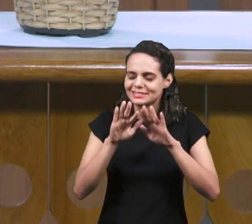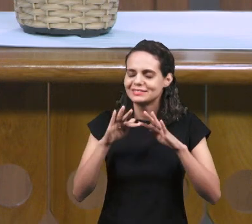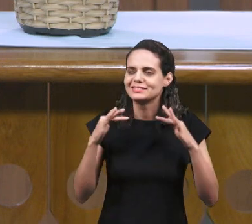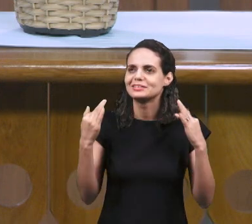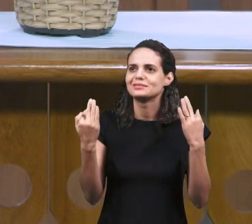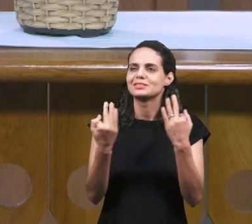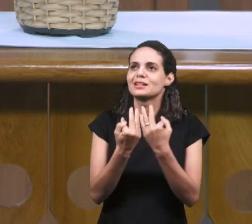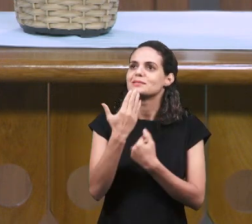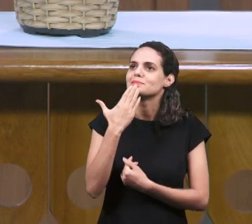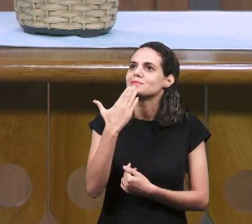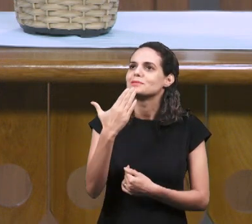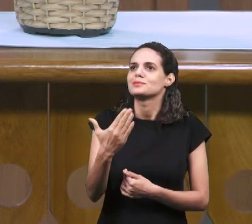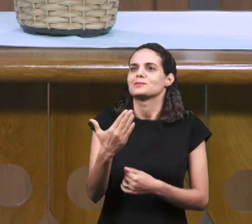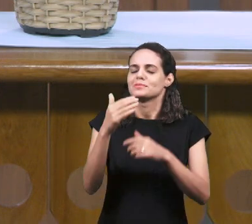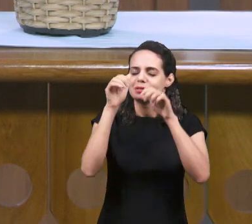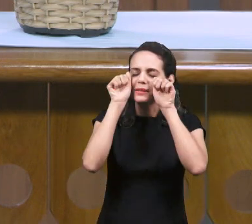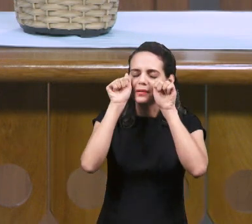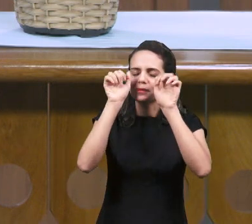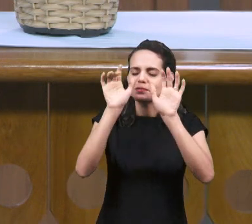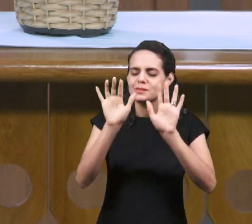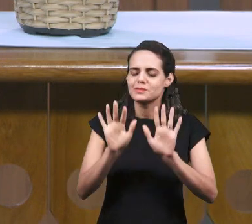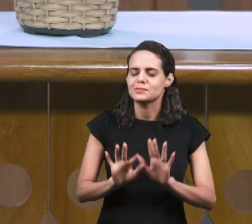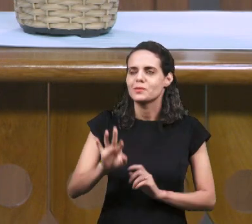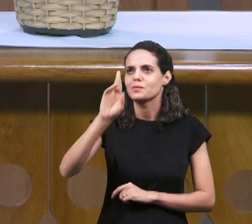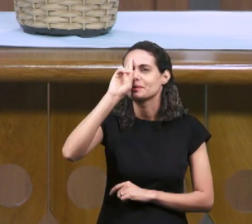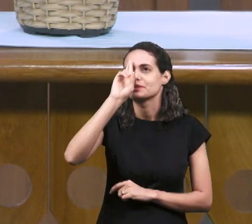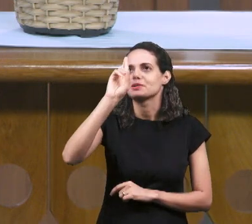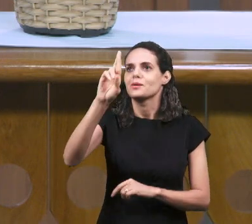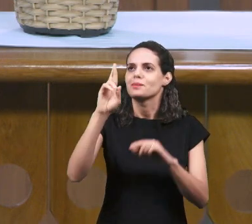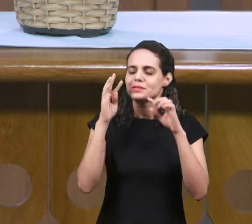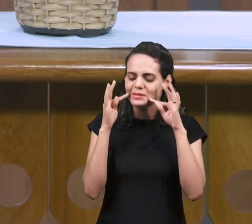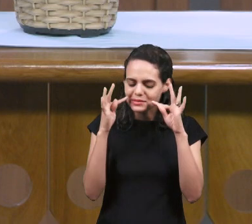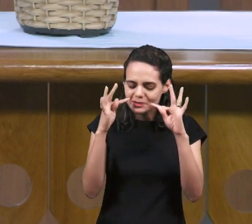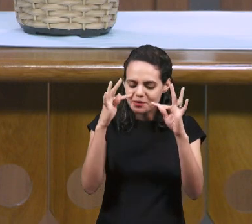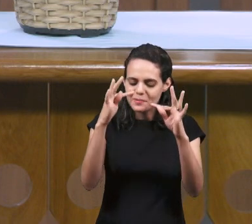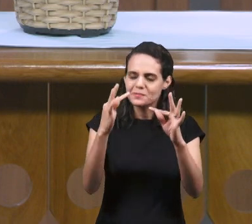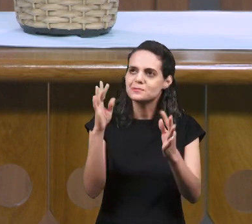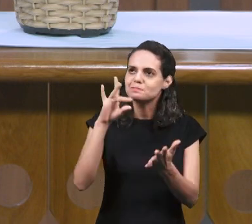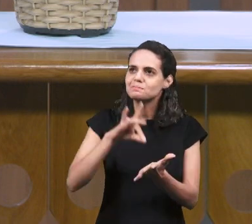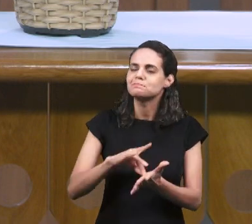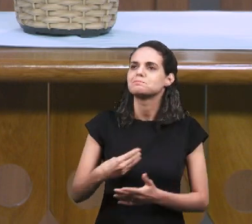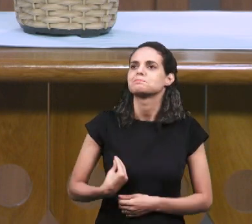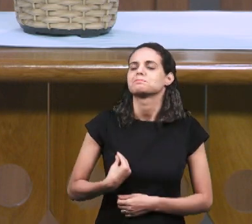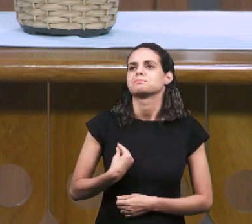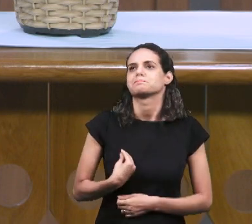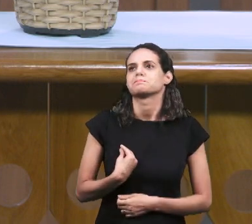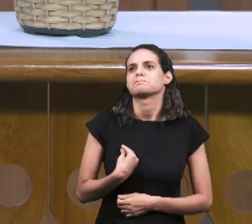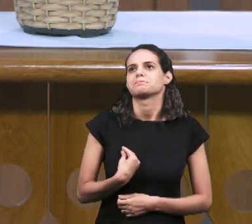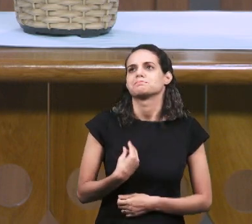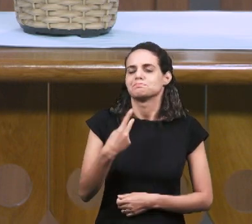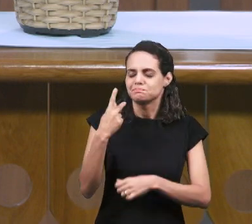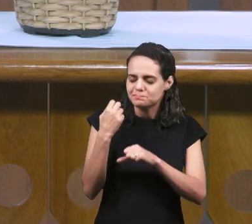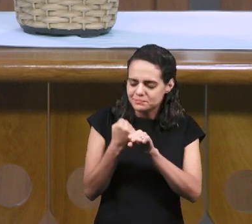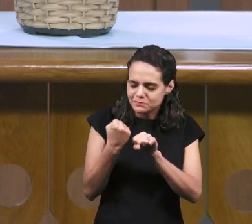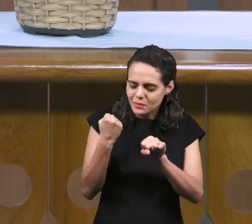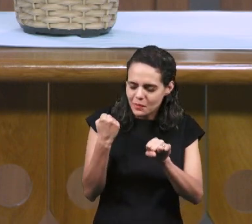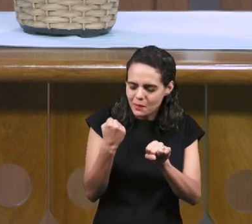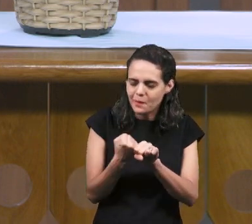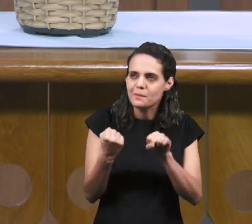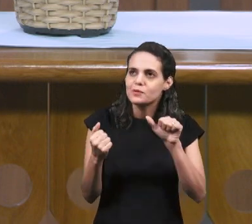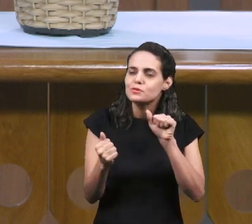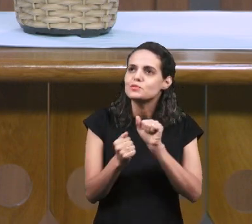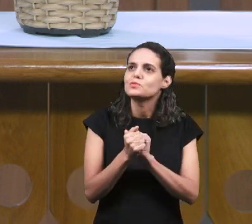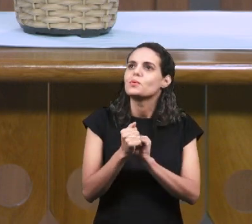le monde de la famille. Nous demandons de bénédiction afin qu'il soit de témoin vivant de ton œuvre parmi ses collègues